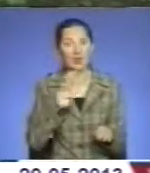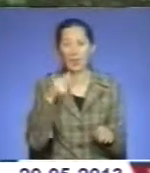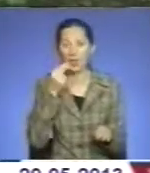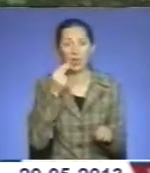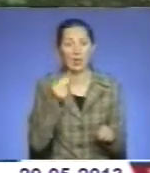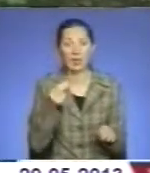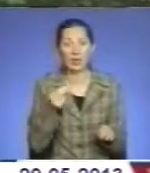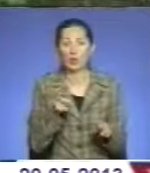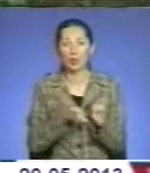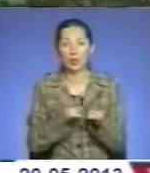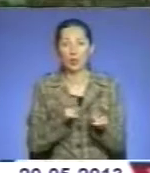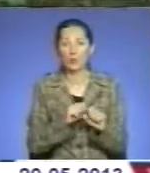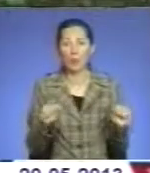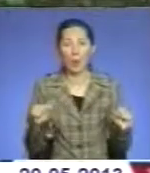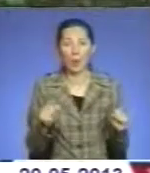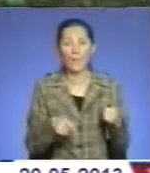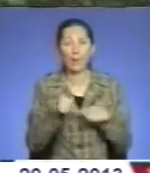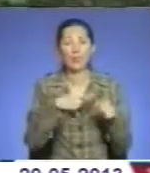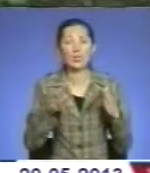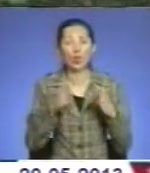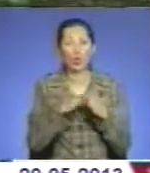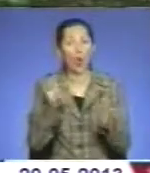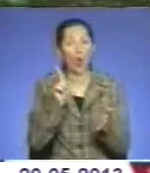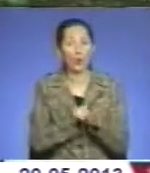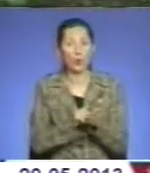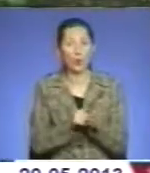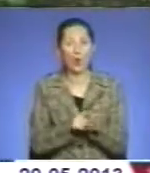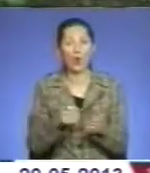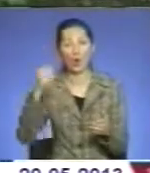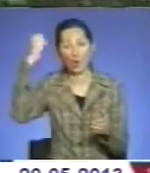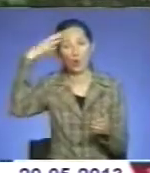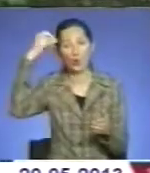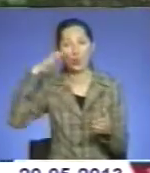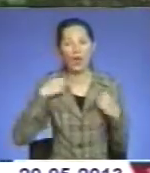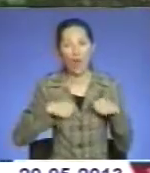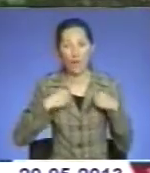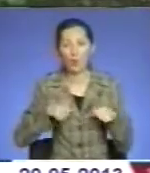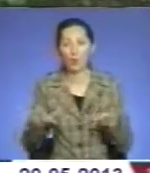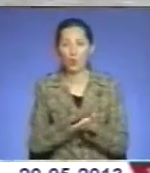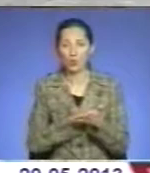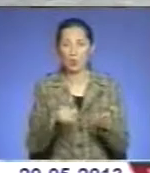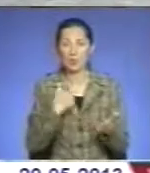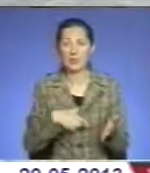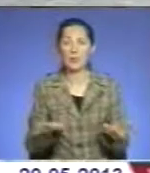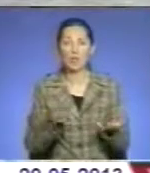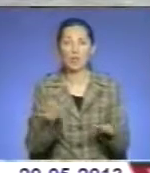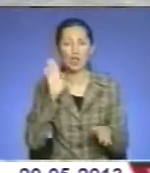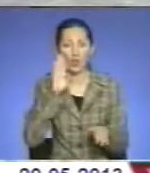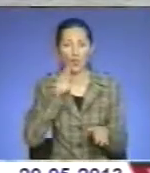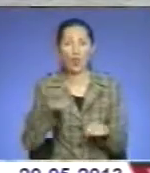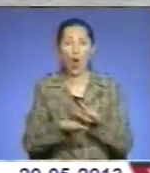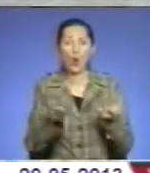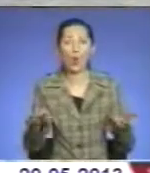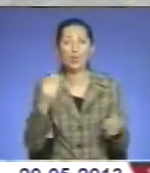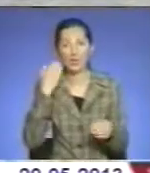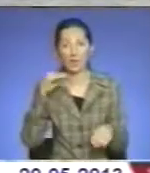воду. І при поверненні додому обов'язково прийняти ванну або душ, щоб змити з себе залишки цієї води. Купатися краще у